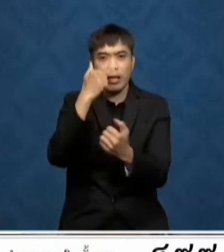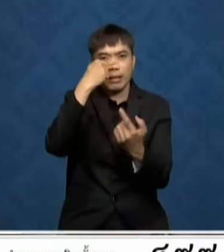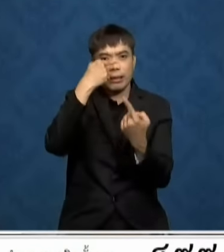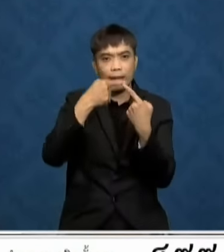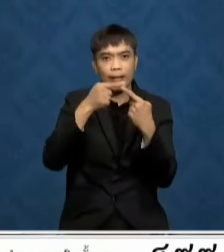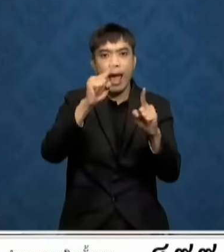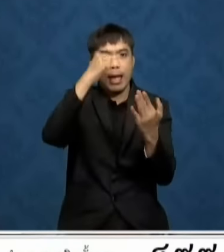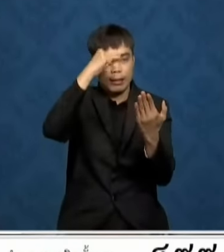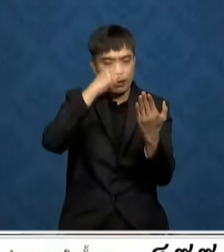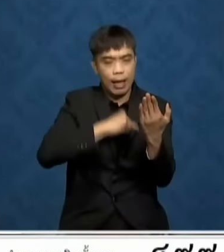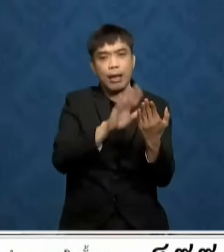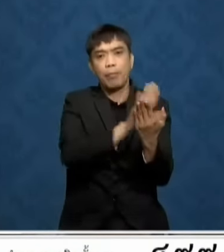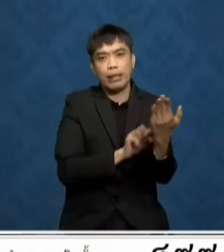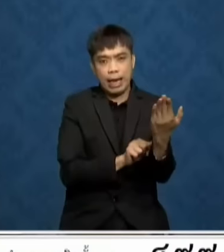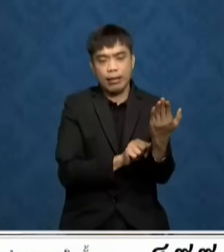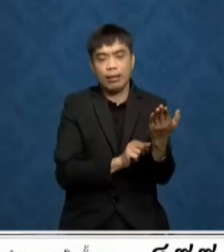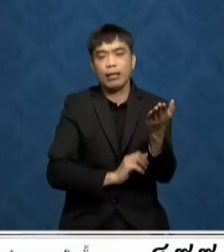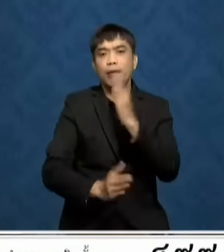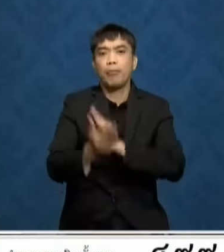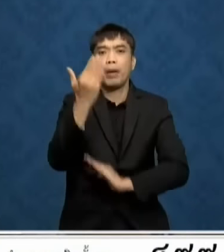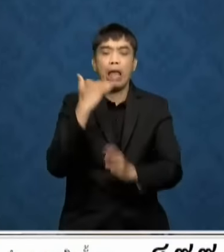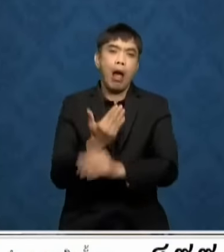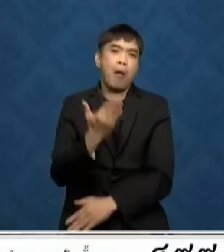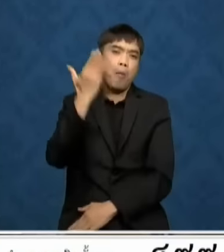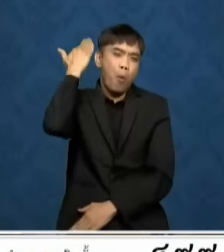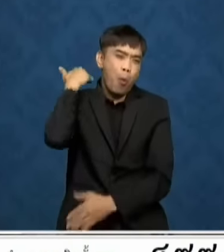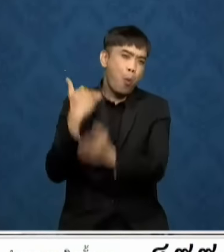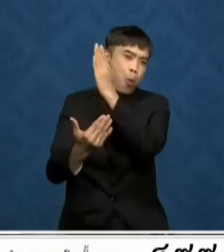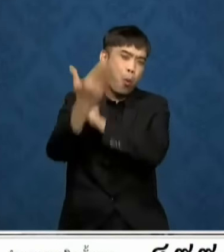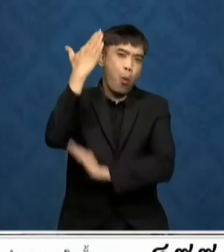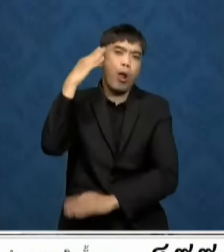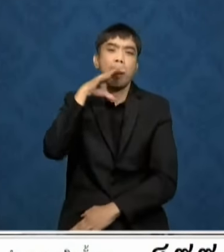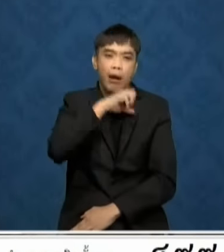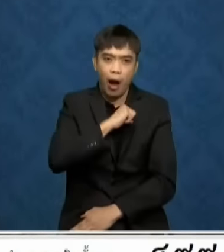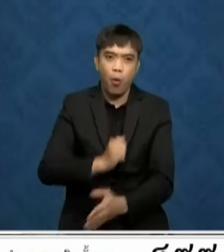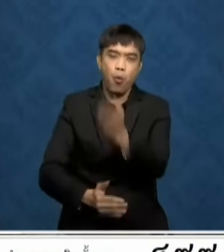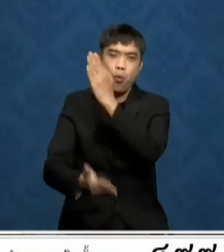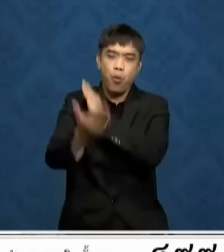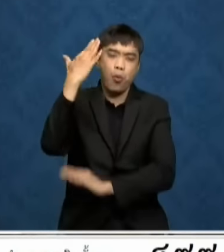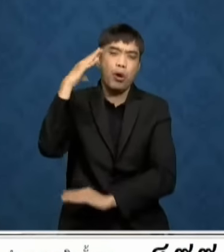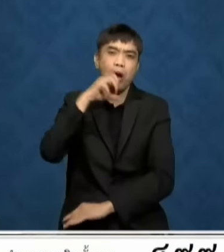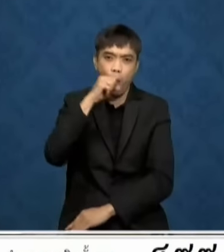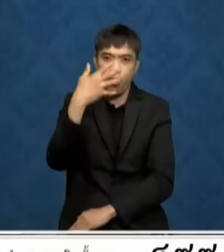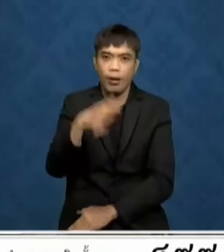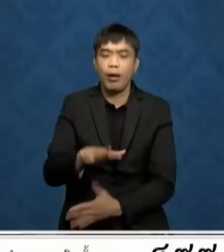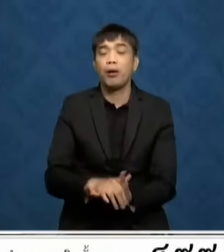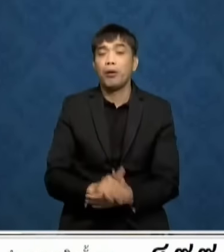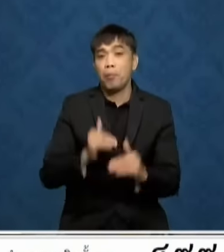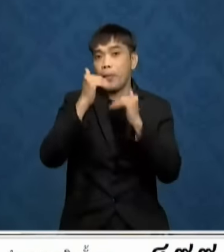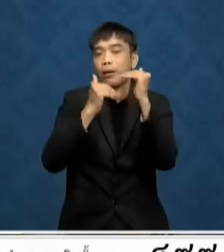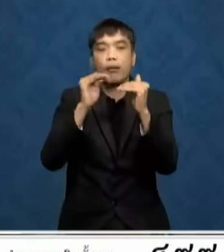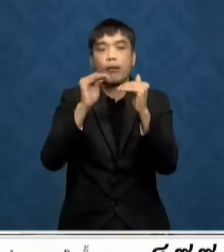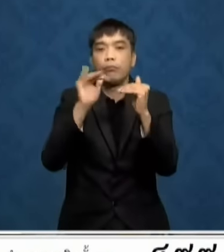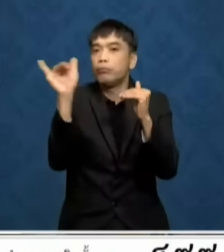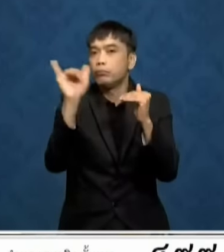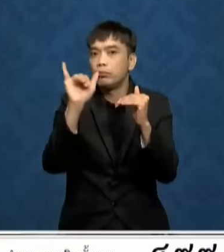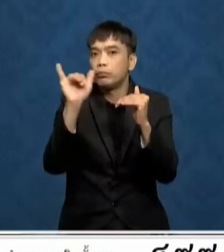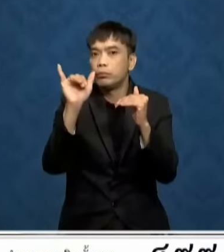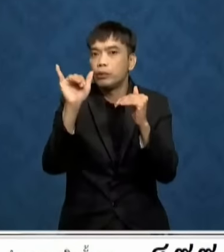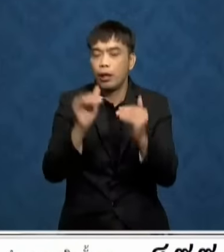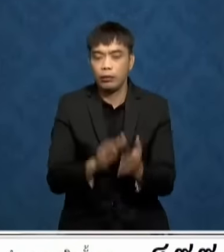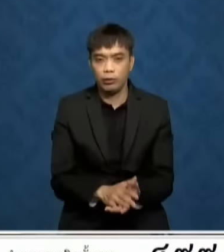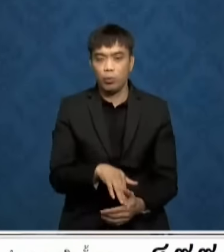ที่เราเรียกว่าประเทศล้าหลังเท่านั้นเราจะไม่ได้เห็นการยุบพรรคการเมืองเกิดขึ้นในประเทศที่พัฒนาแล้วเลยประเทศที่ยังมีการยุบพรรค